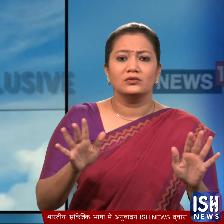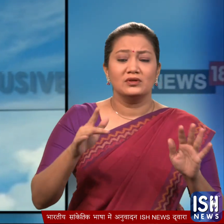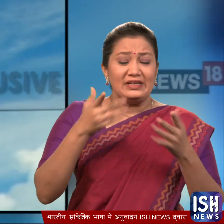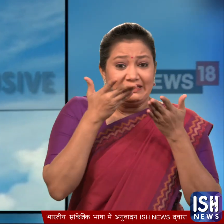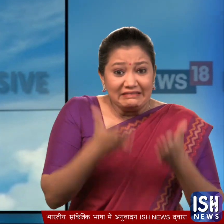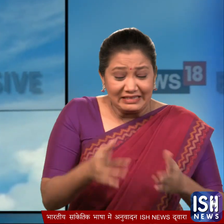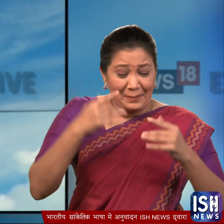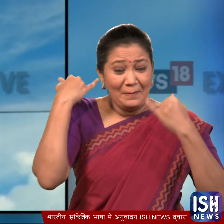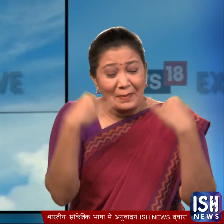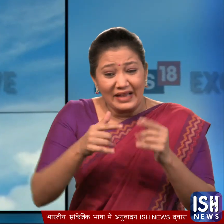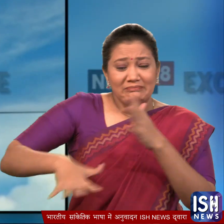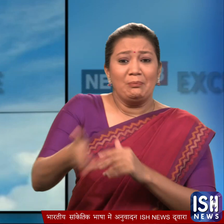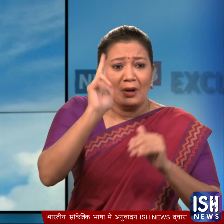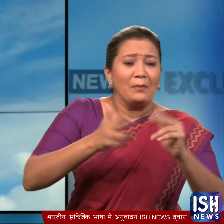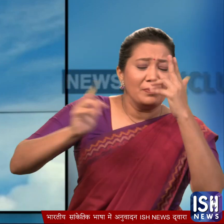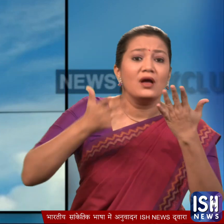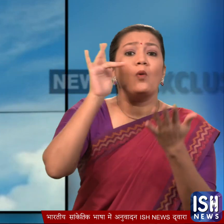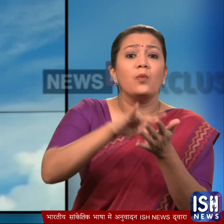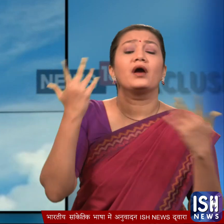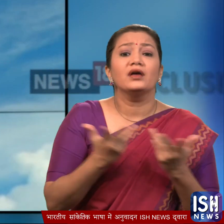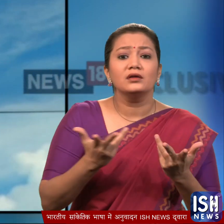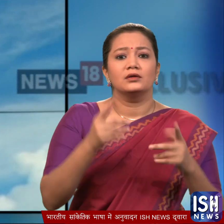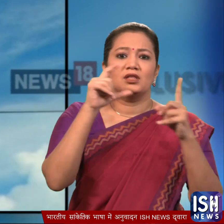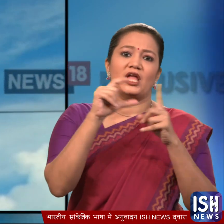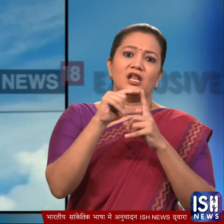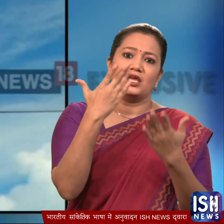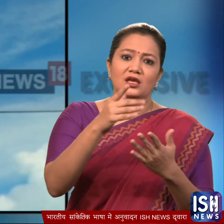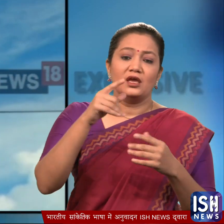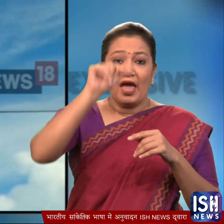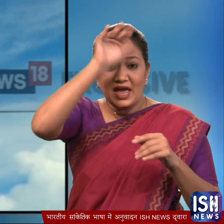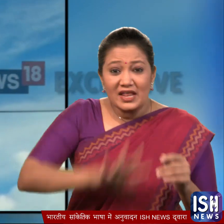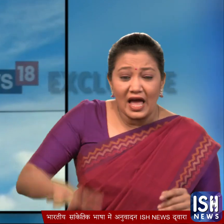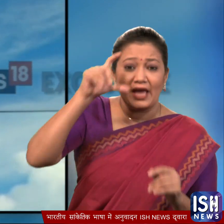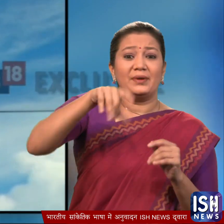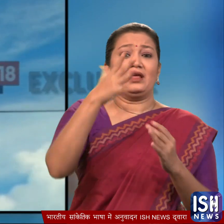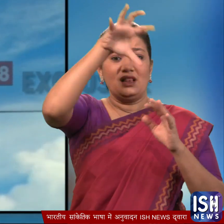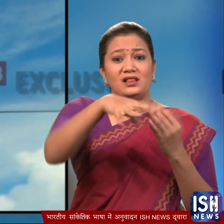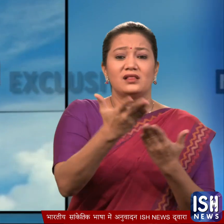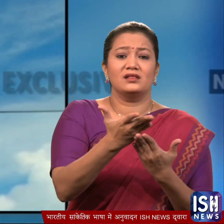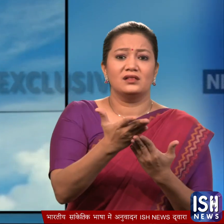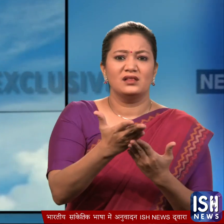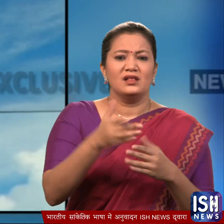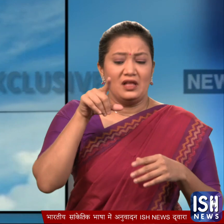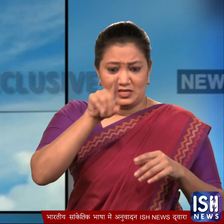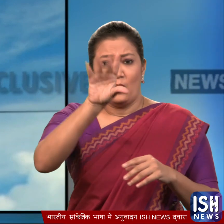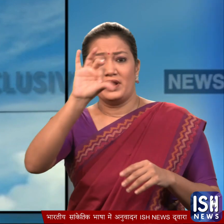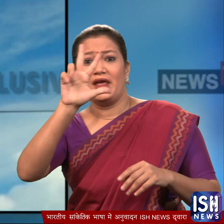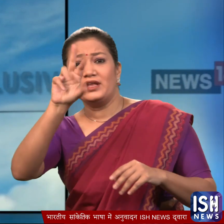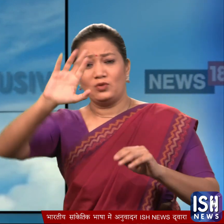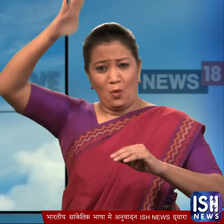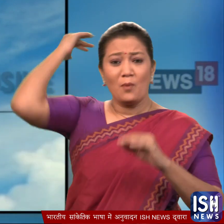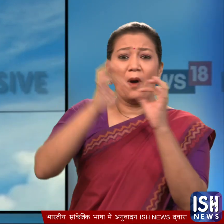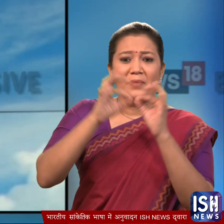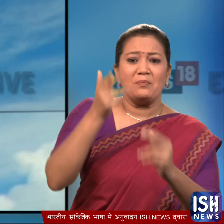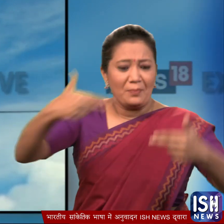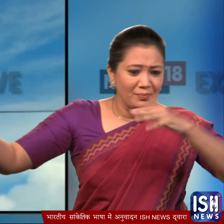गुंडागर्दी का यह नंगा नाच देश की राजधानी दिल्ली में हुआ और यहां तो 1980 के दशक वाला मुंबई अंडरवर्ल्ड वाला कोई